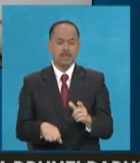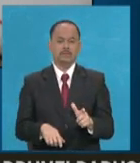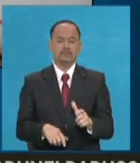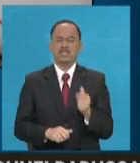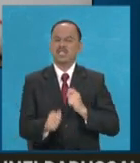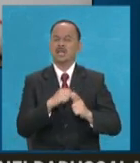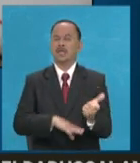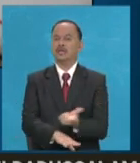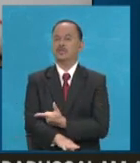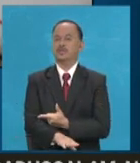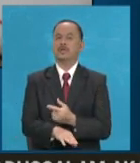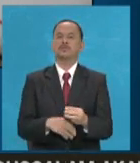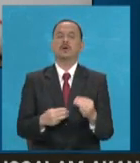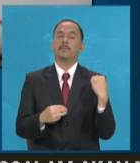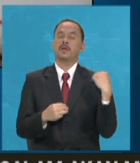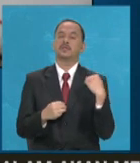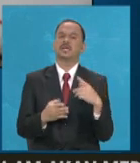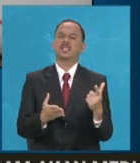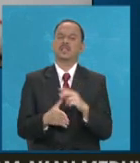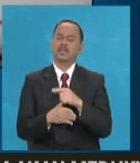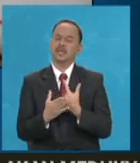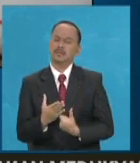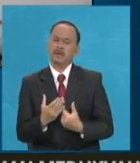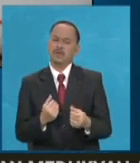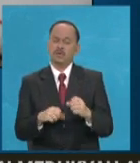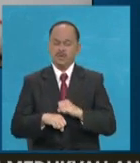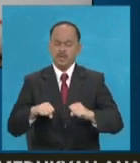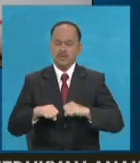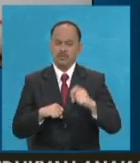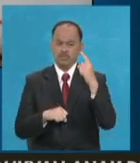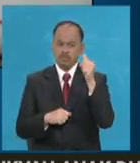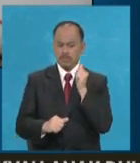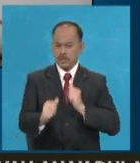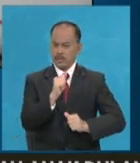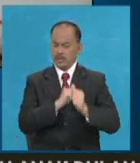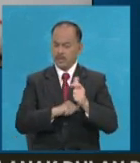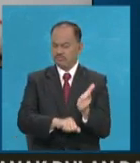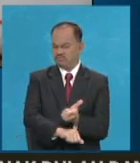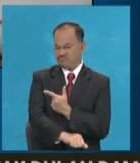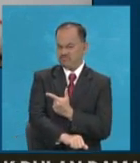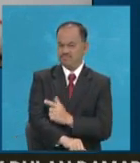sementara para majikan yang terlibat juga di siasat untuk tindakan lanjut